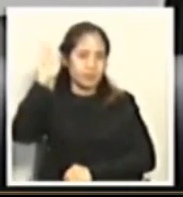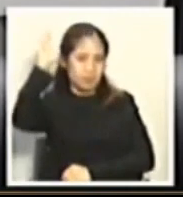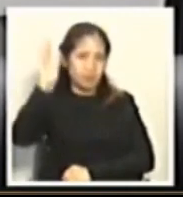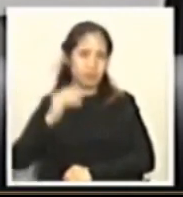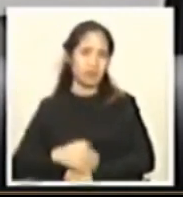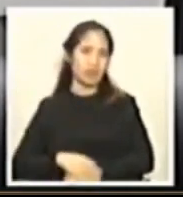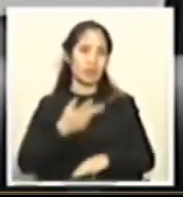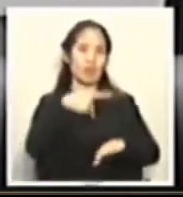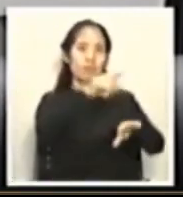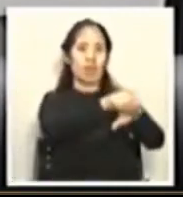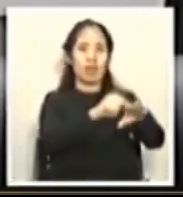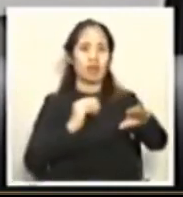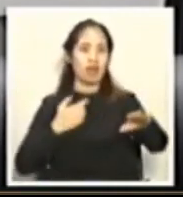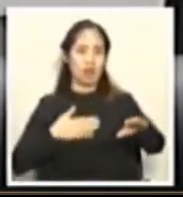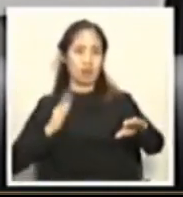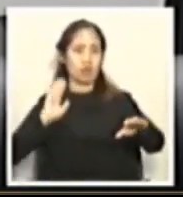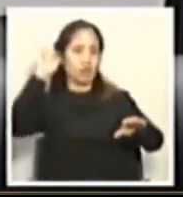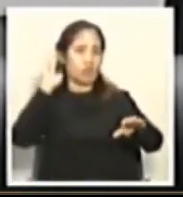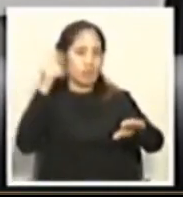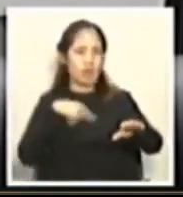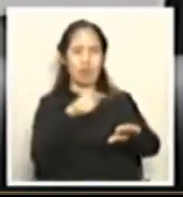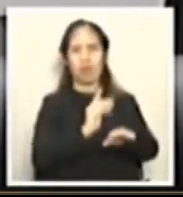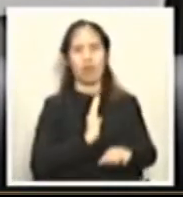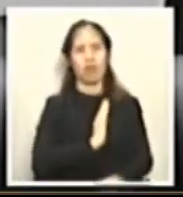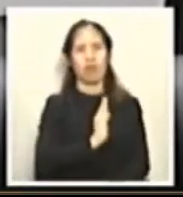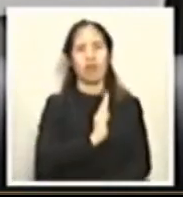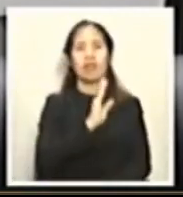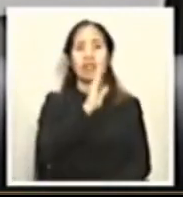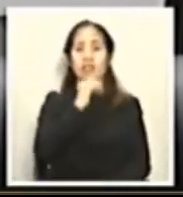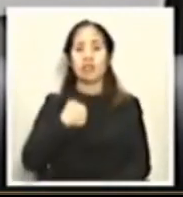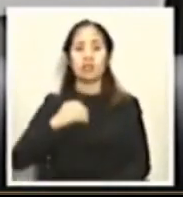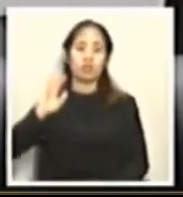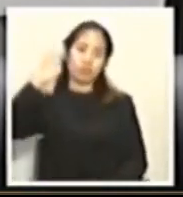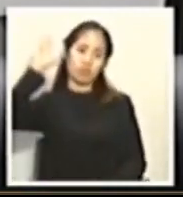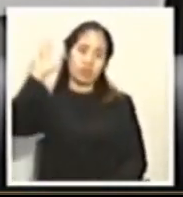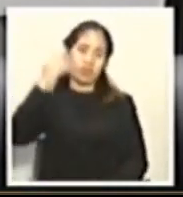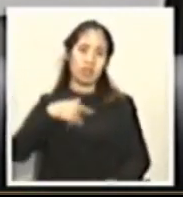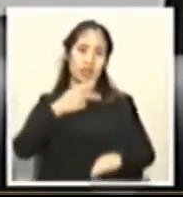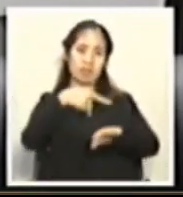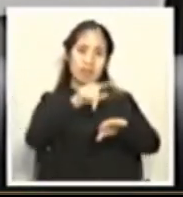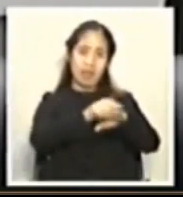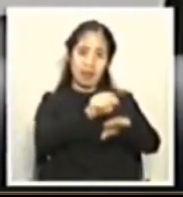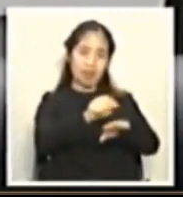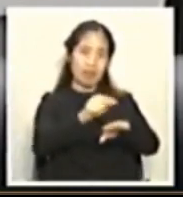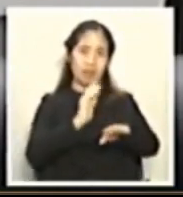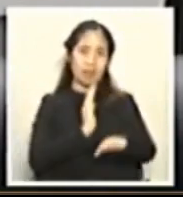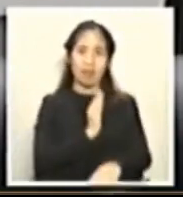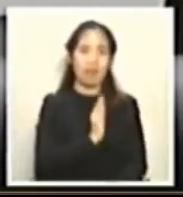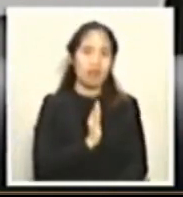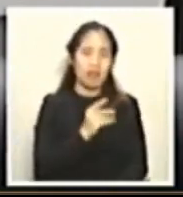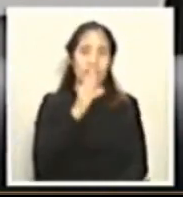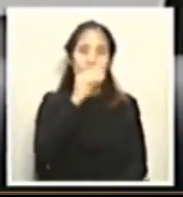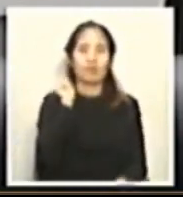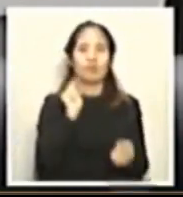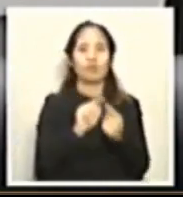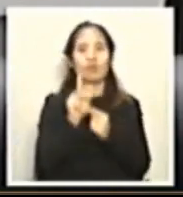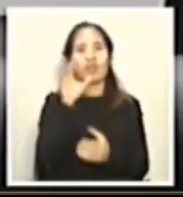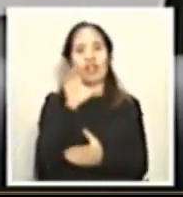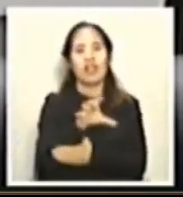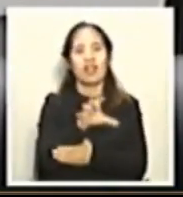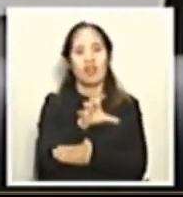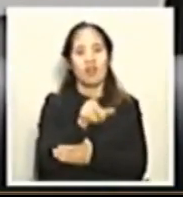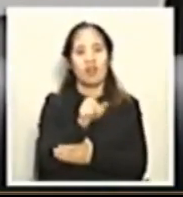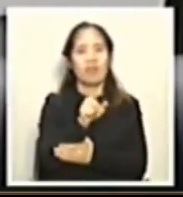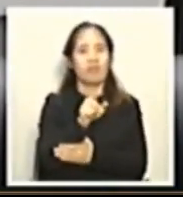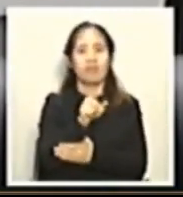านว่าทำหน้าที่ไม่เป็นกลางซึ่งเวลาเรายกมือประท้วงท่านประธานว่าทำหน้าที่ไม่เป็นกลางเราก็อ้างข้อบังคับข้อนี้น